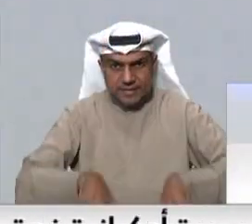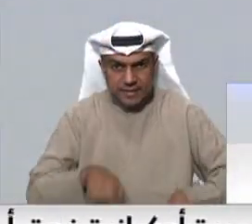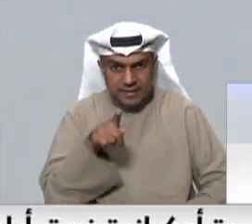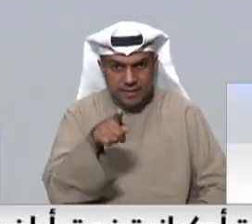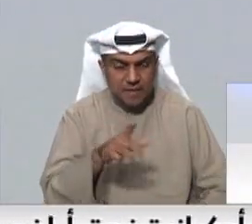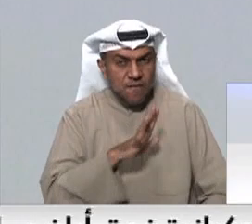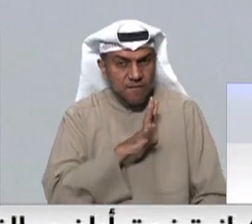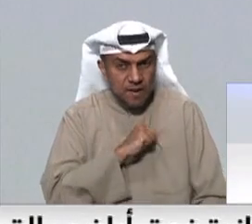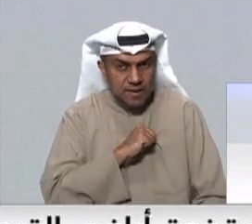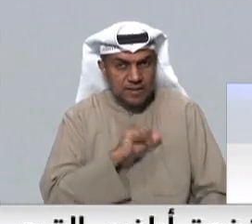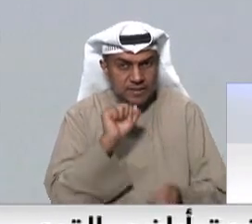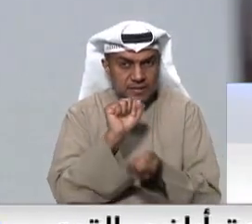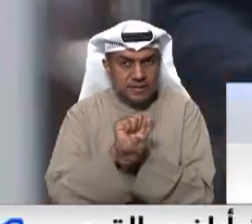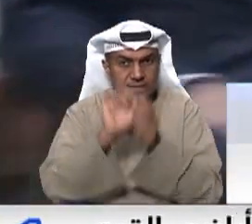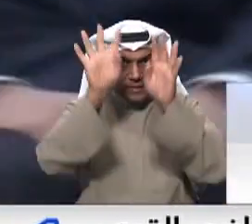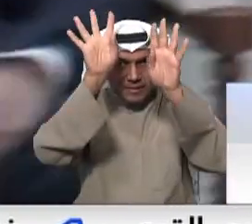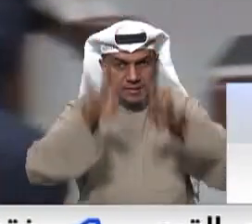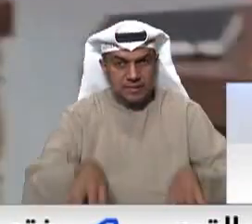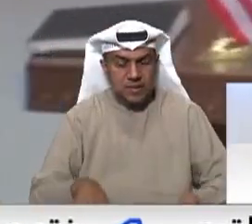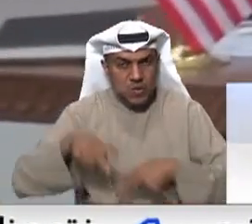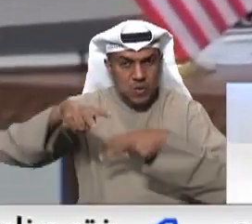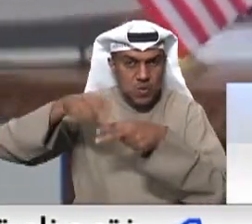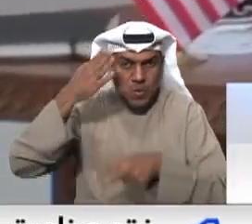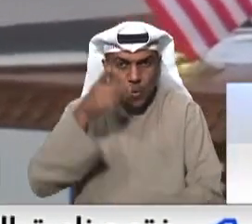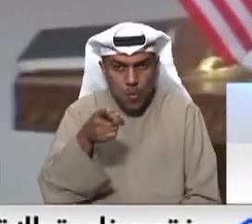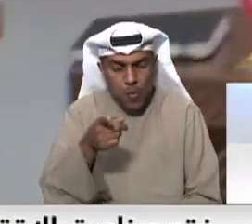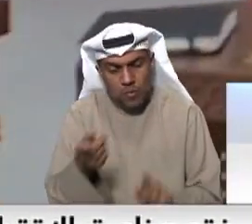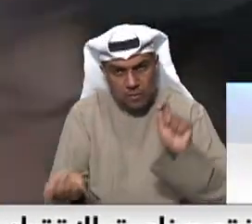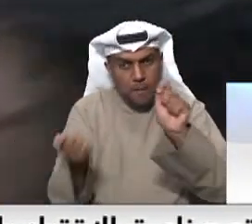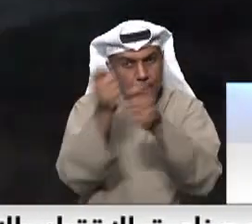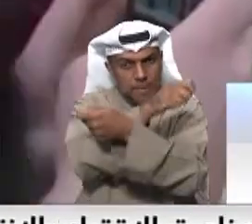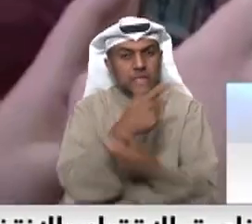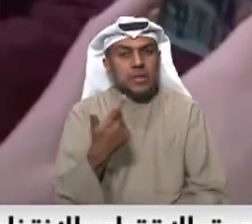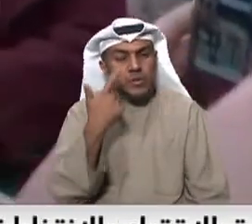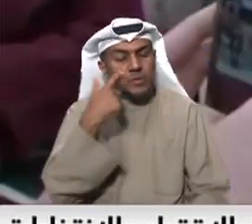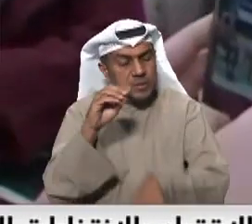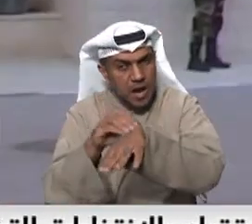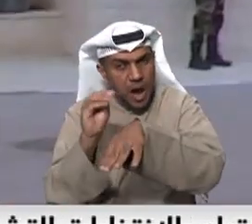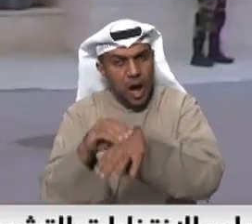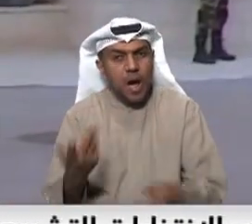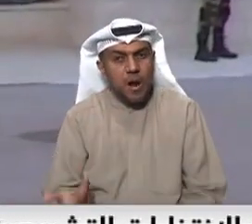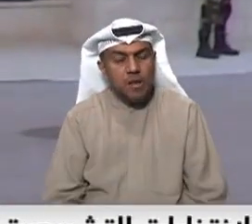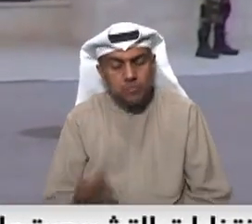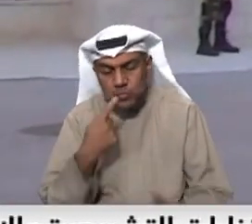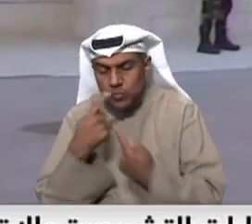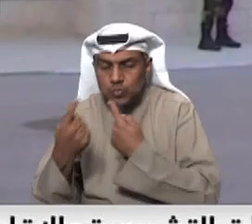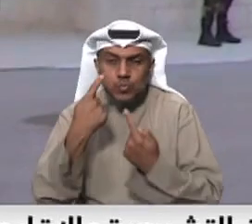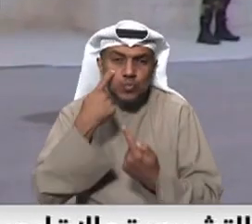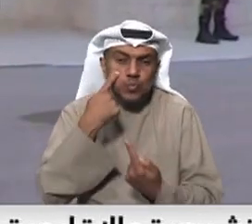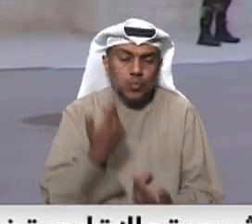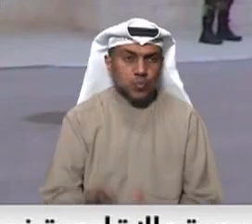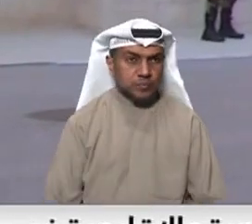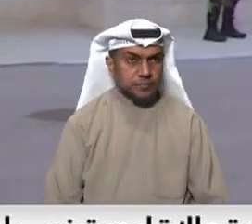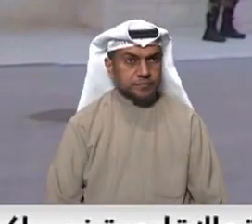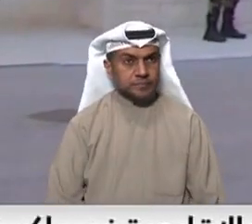انها لم تسفر عن نجاحات واضحه وفوريه حول الازمه في غزه